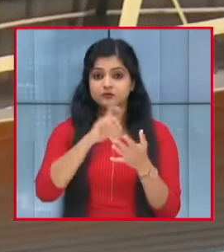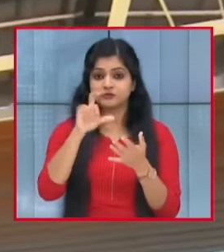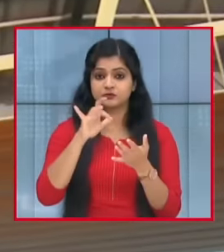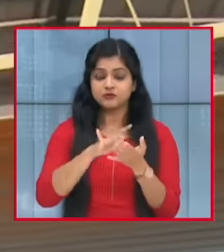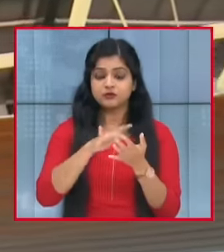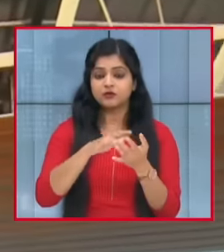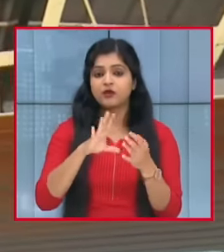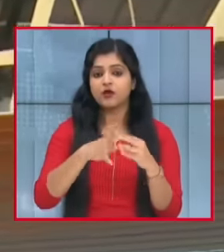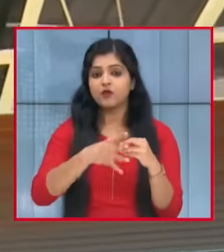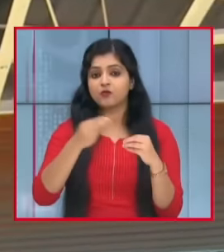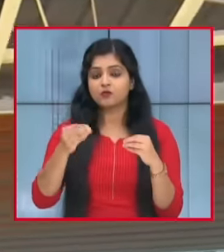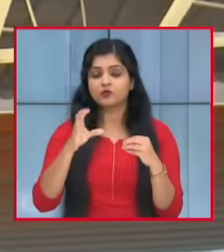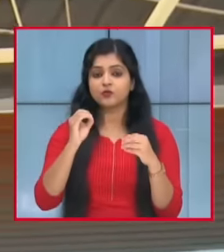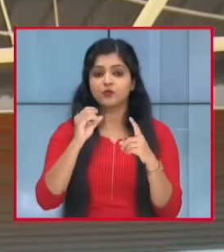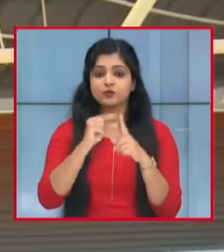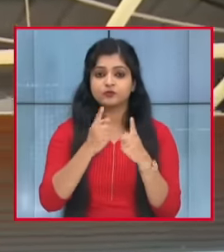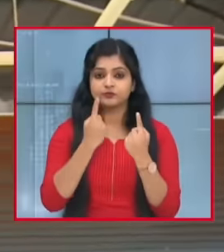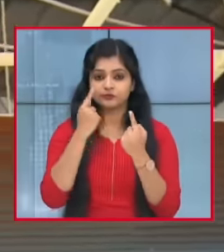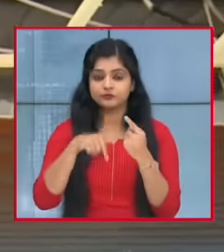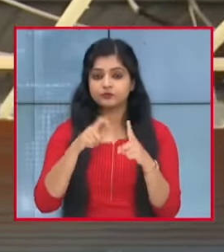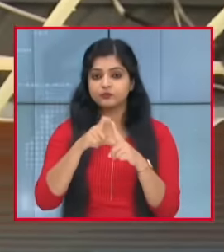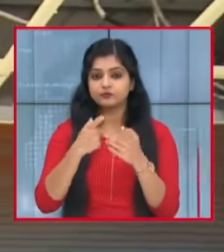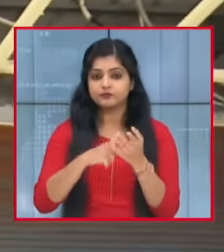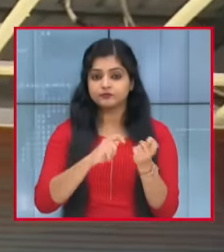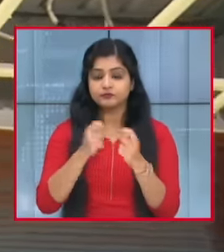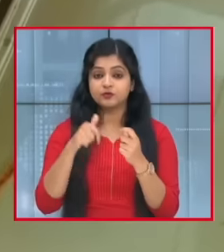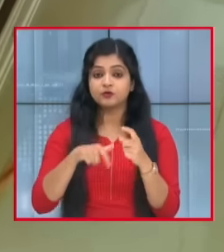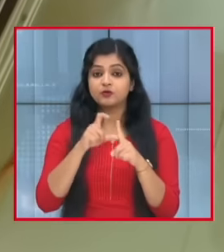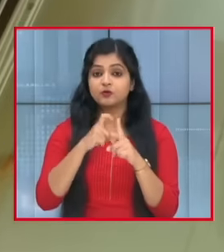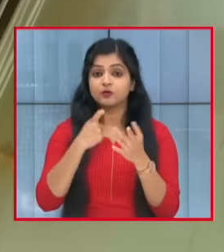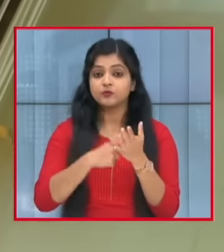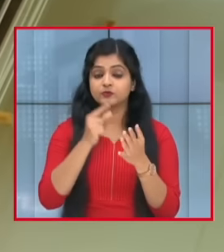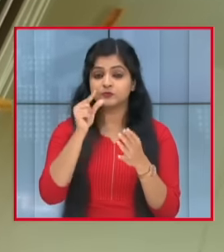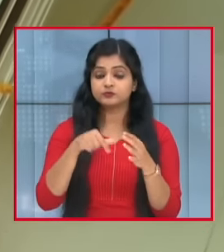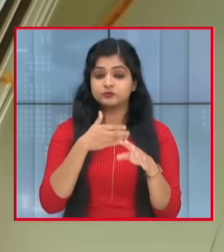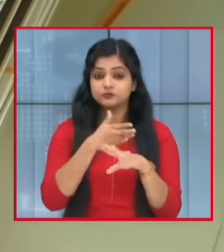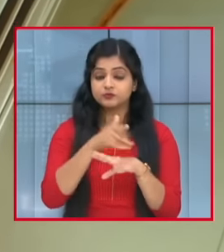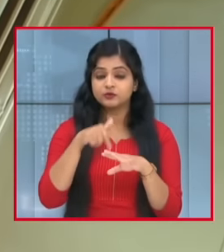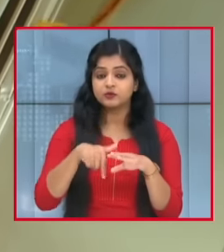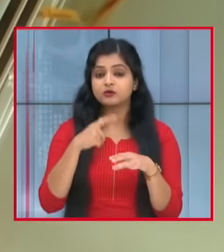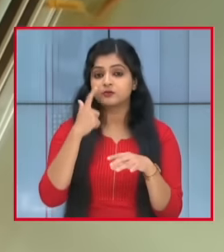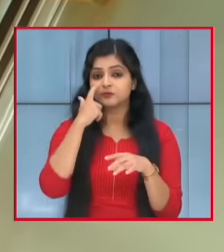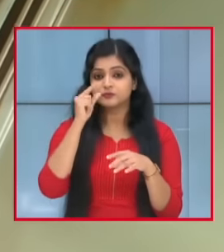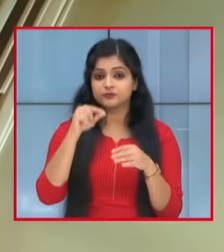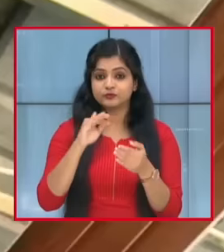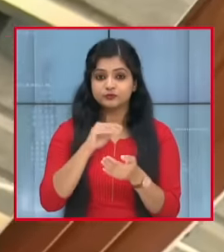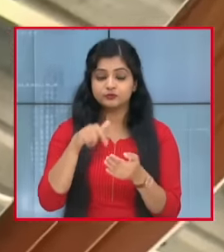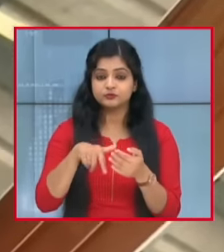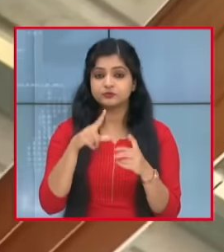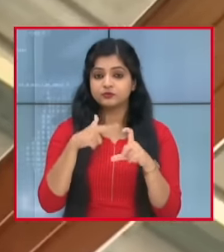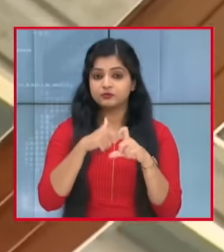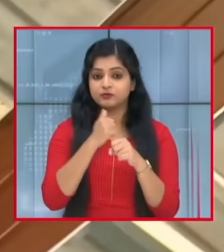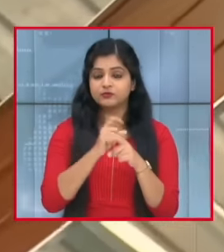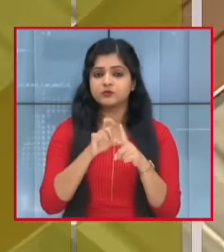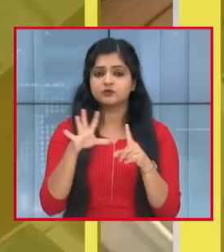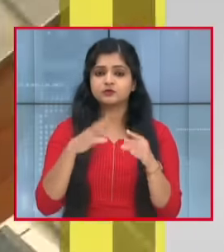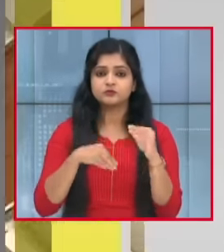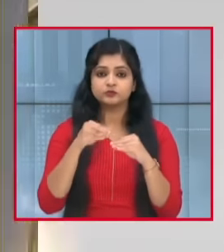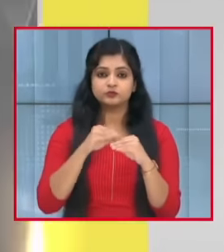ചികിത്സ താൽക്കാലികമായി മാറ്റി. അതേസമയം അപകടത്തിൽ പരിക്കേറ്റ ഡോക്ടറുടെയും വിദ്യാർത്ഥിനിയുടെയും പരിക്ക് ഗുരുതരമല്ല. 24